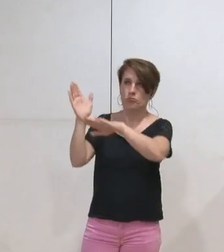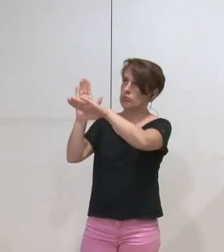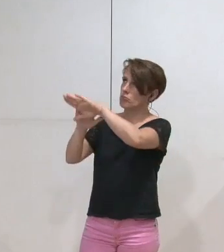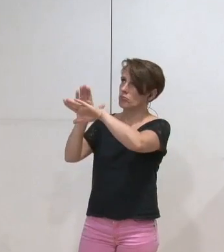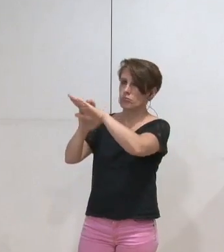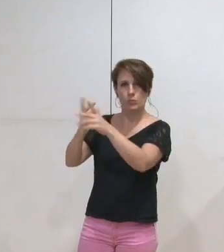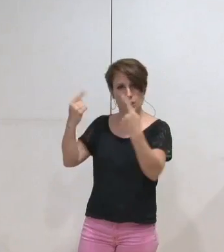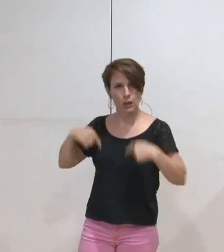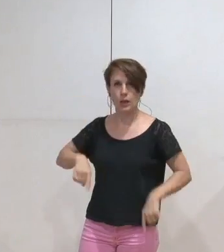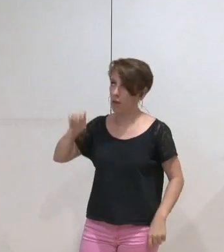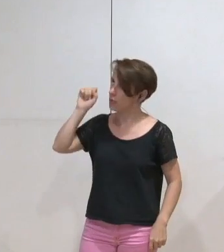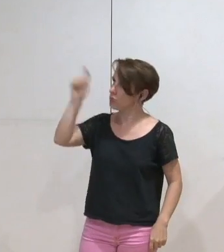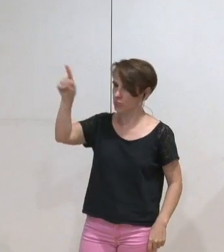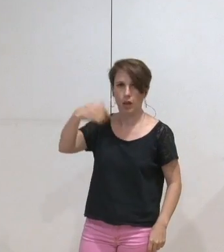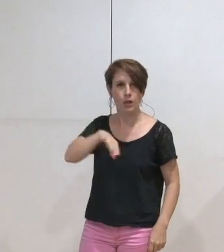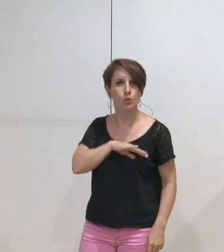responsabilités